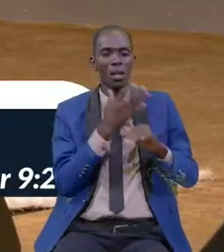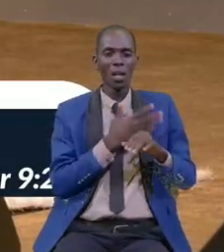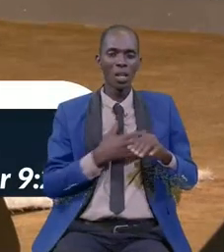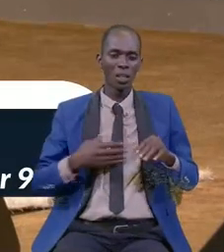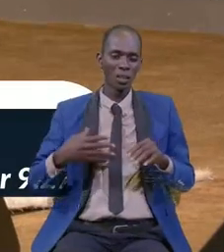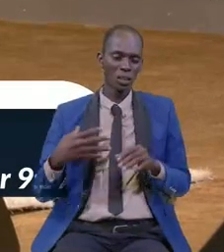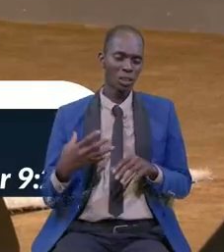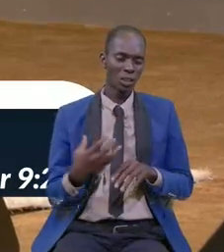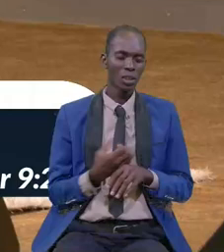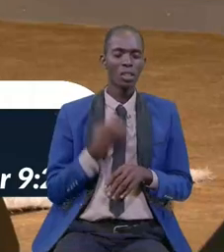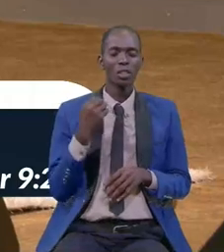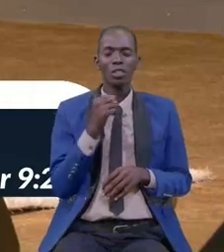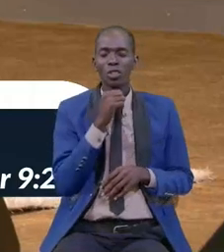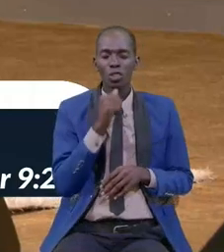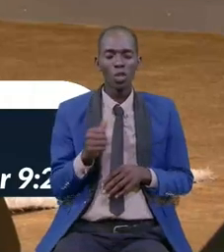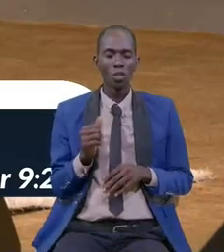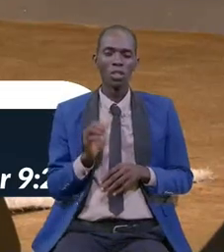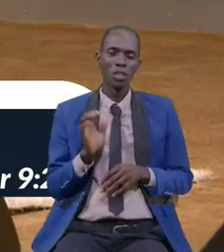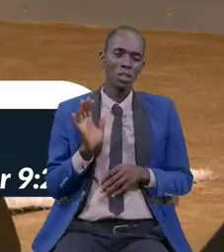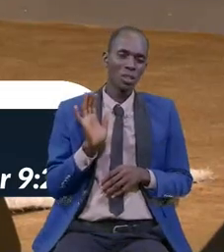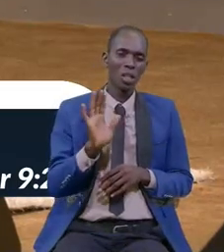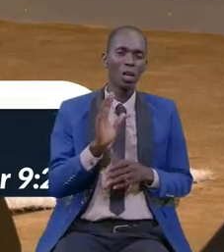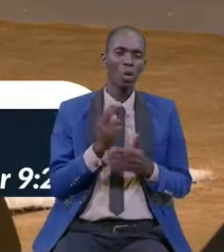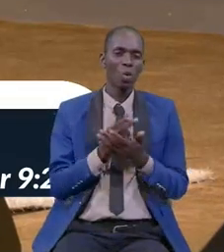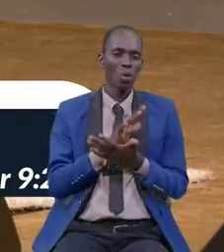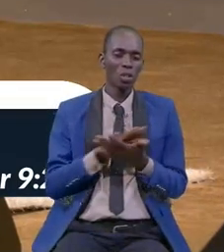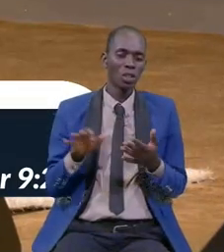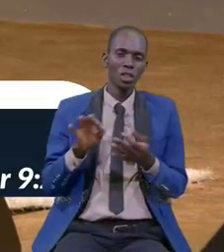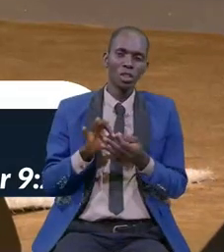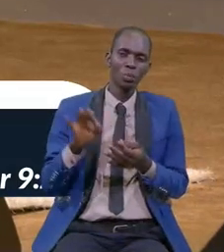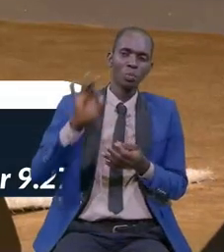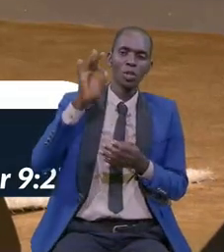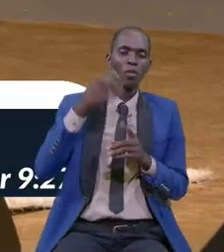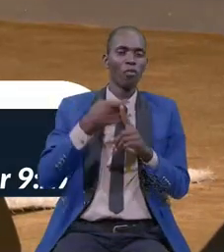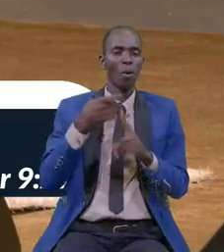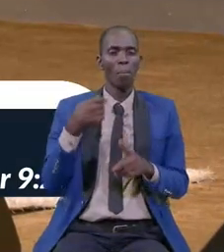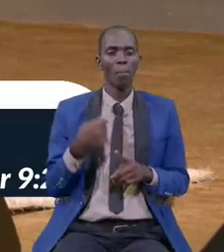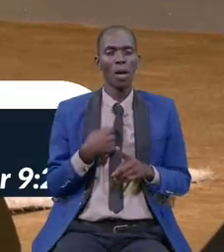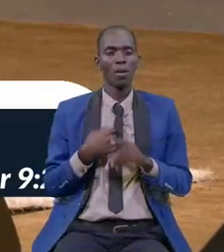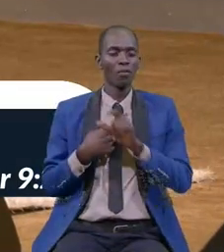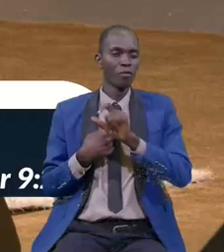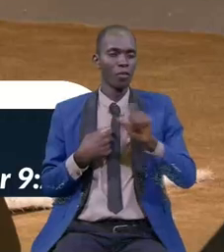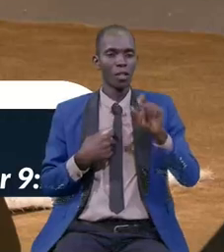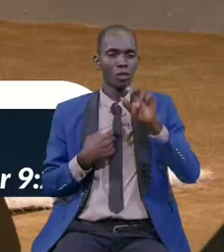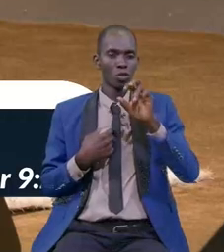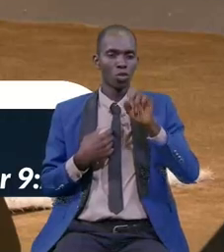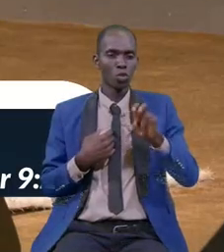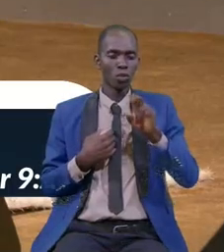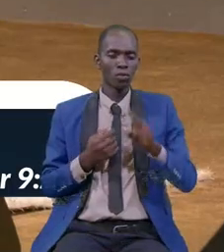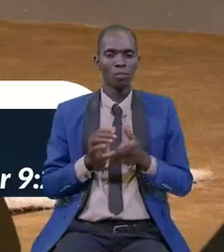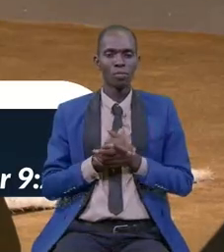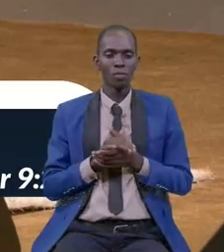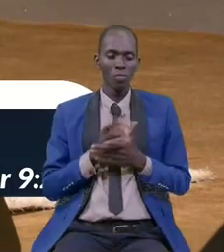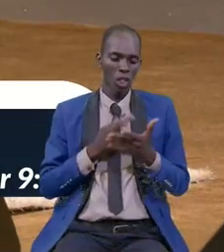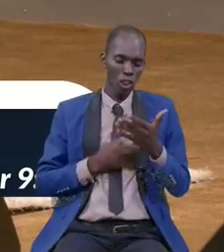détourne ton regard de mes péchés effass toutes mes iniquités le verset le verset 13 lu